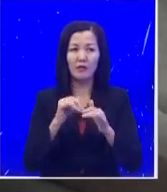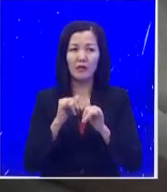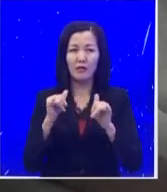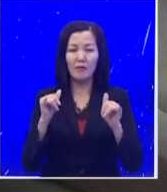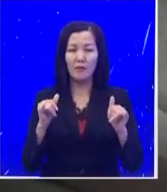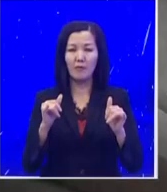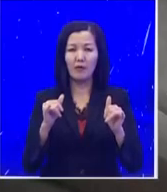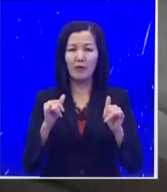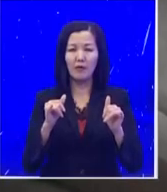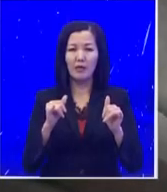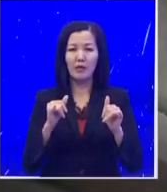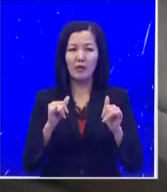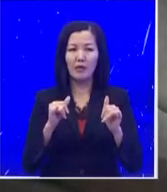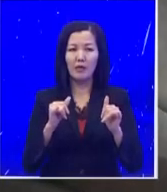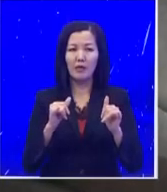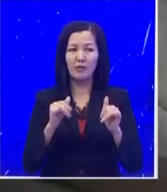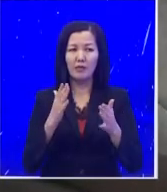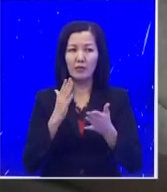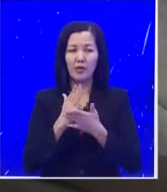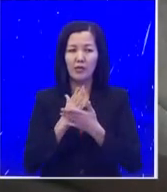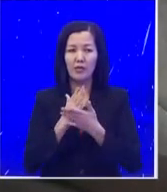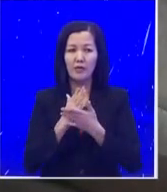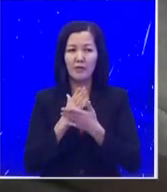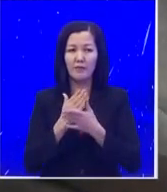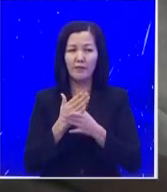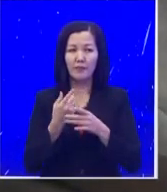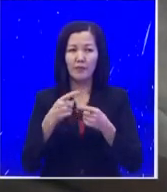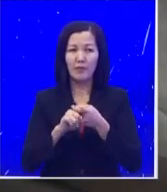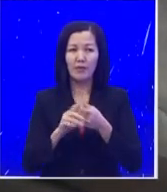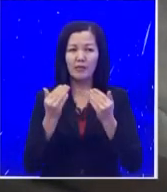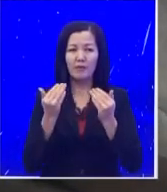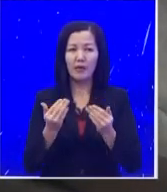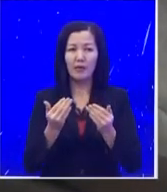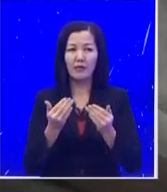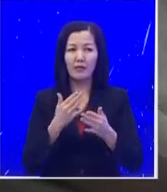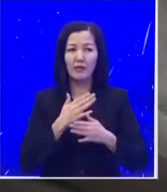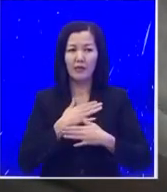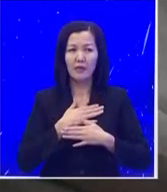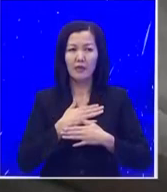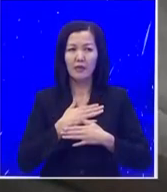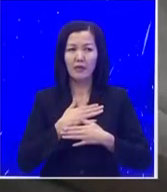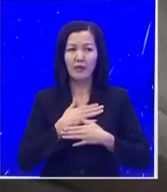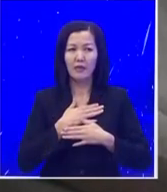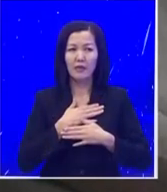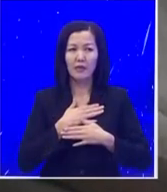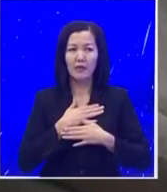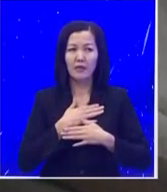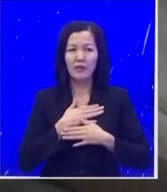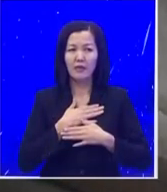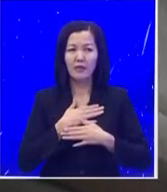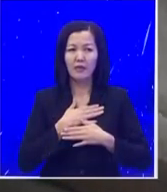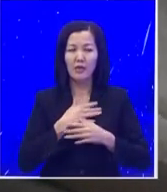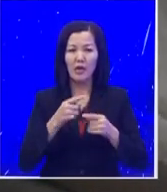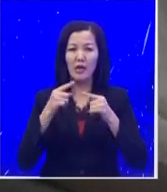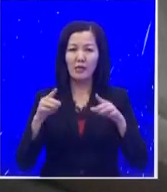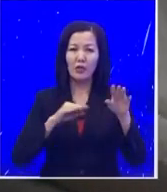өсіп жатқан жайы бар, және де соған байланысты қазір маған сауын аппараттары және де пастеризатор сынды